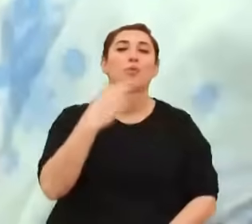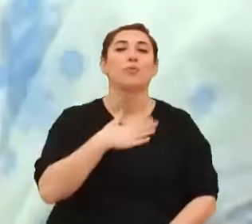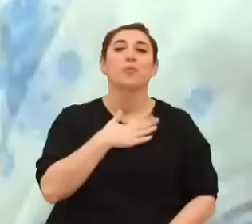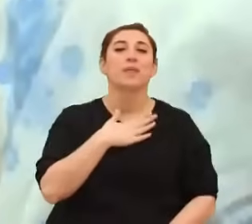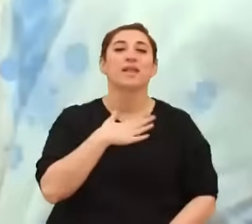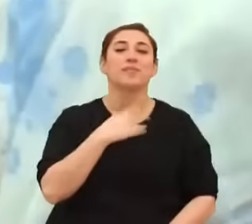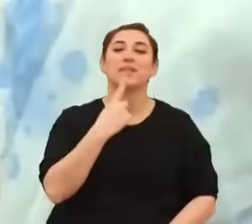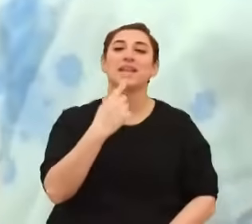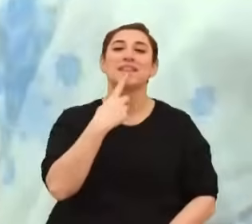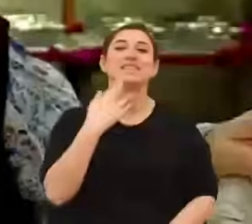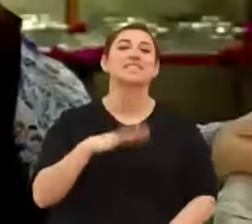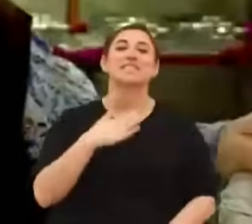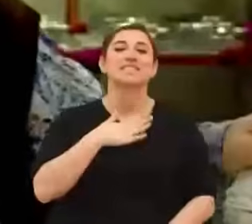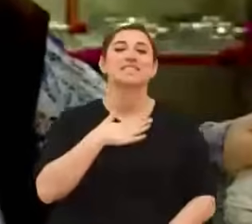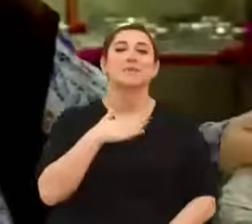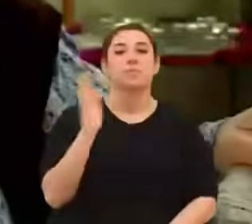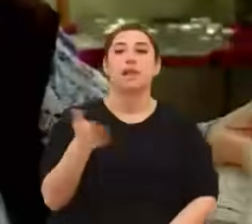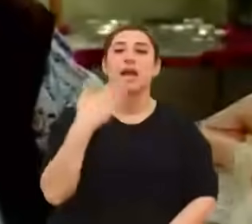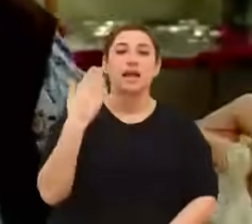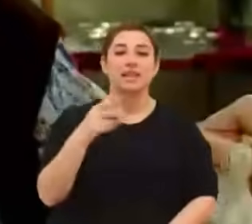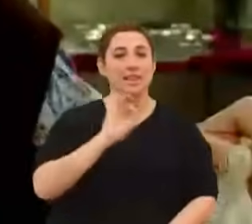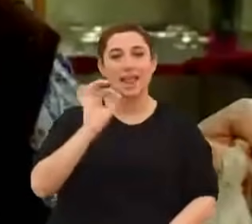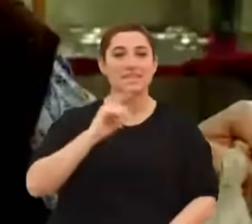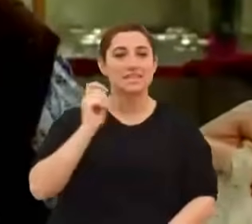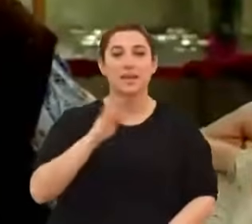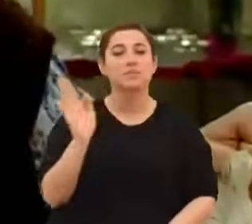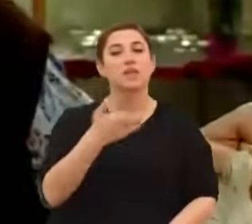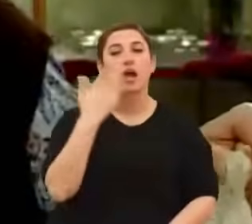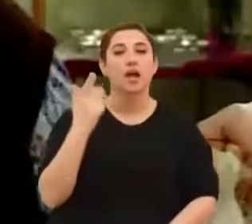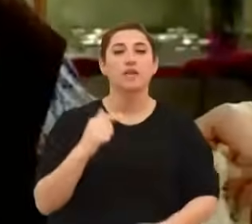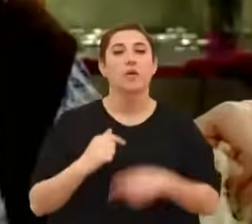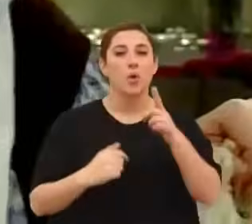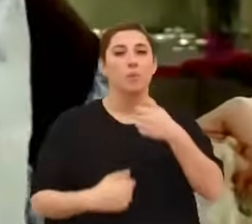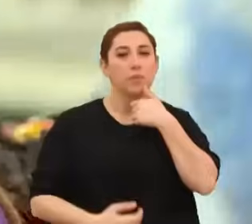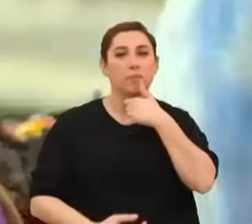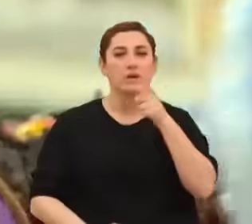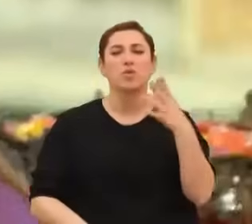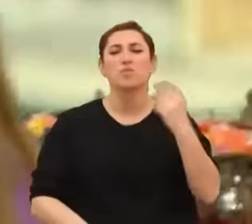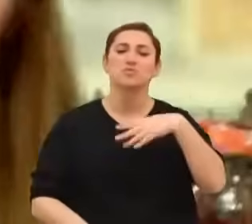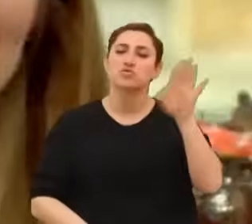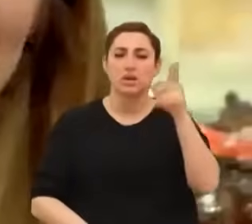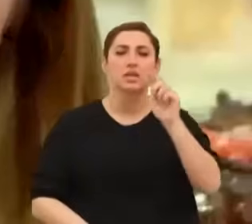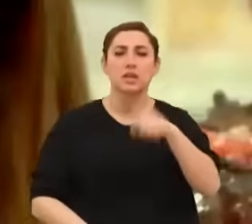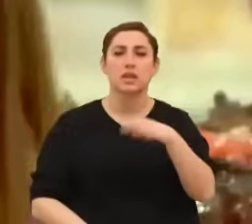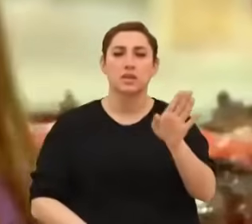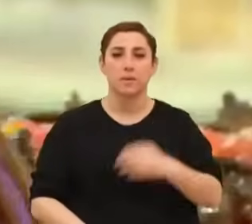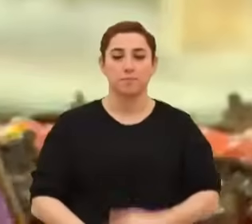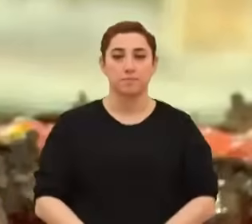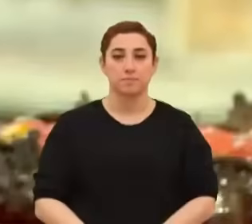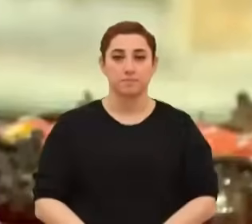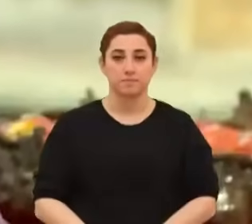lokumum, benim tatlı kızım. Ay, tatlı. Babaanne. Haydi yap sen derslerimi. Haydi olma nice baban, haydi. Haydi yap sen.